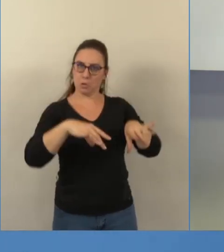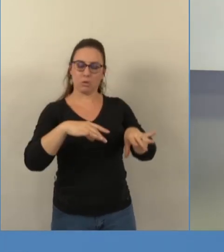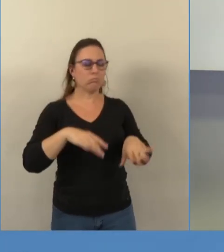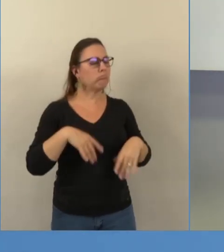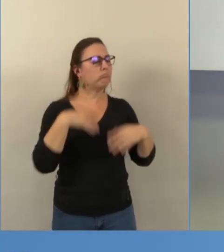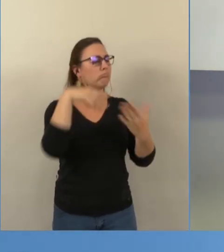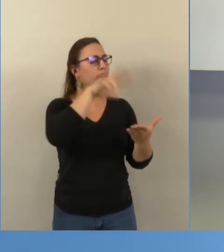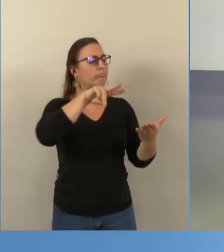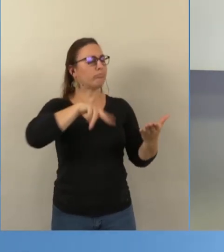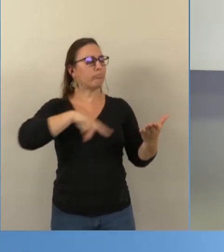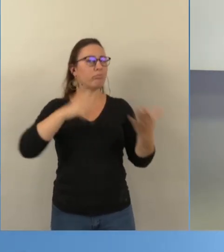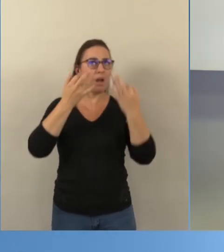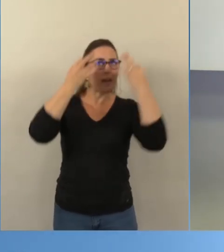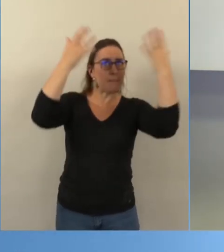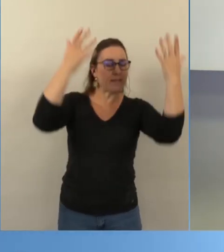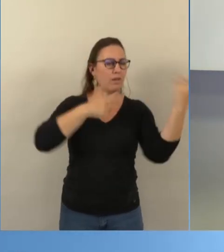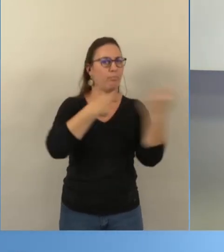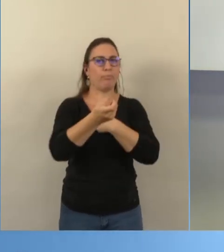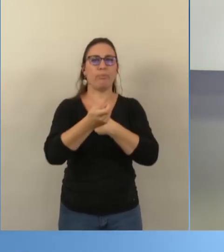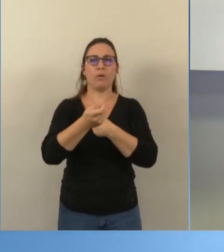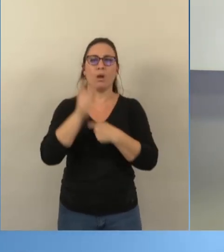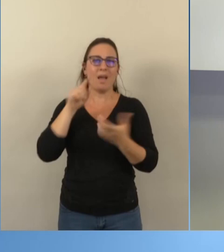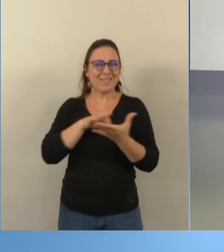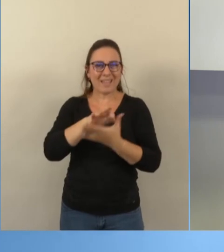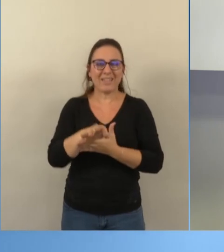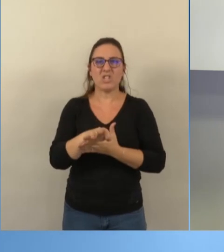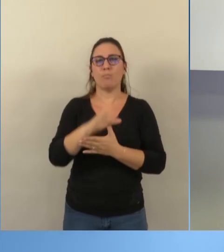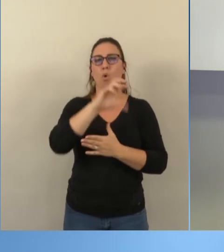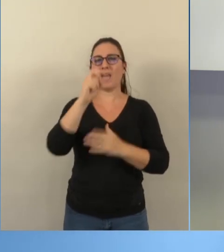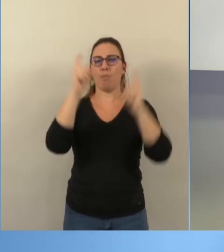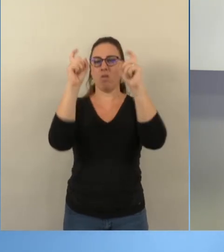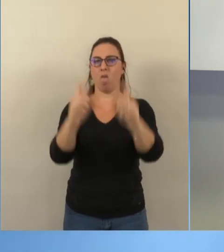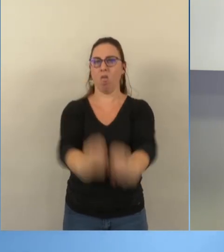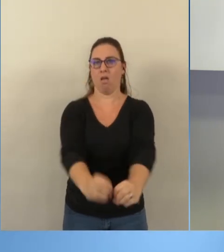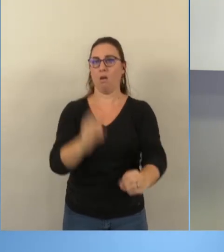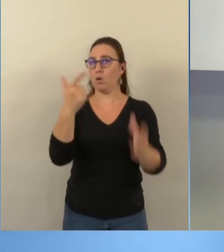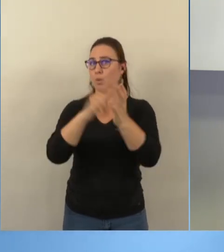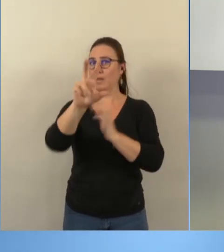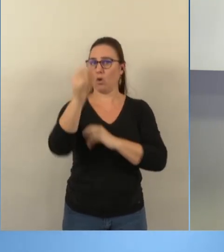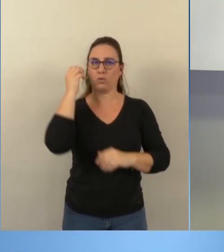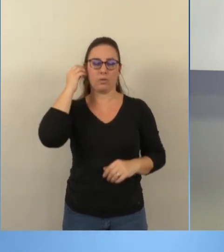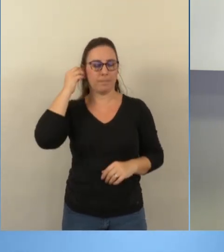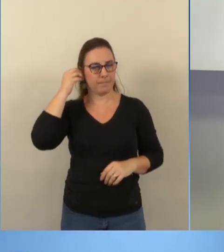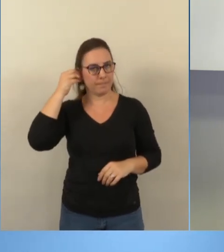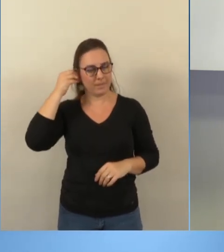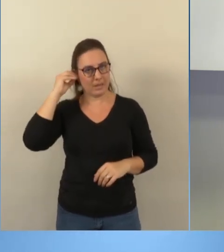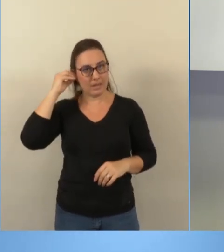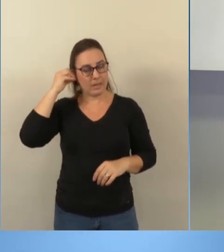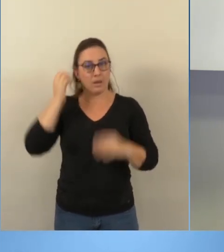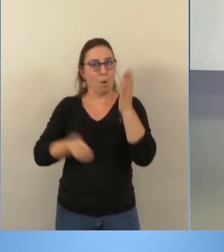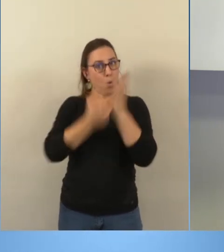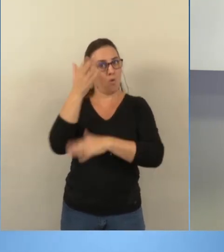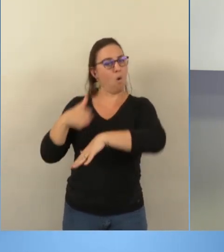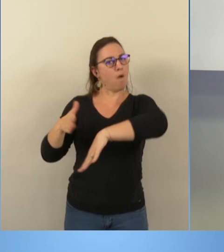conforme avec l'objectif climatique inscrit dans la stratégie nationale bas carbone à l'horizon 2030 il salade il s'agit là d'un nouveau rappel